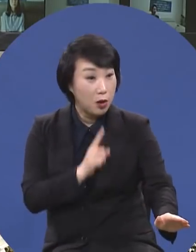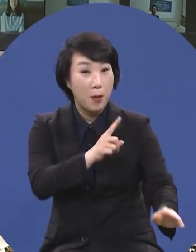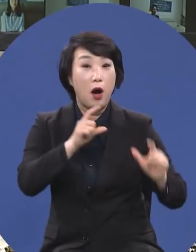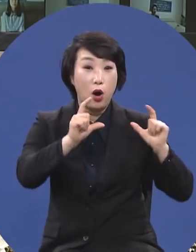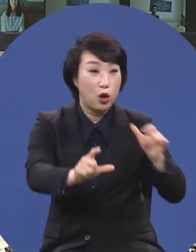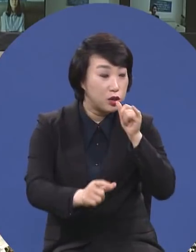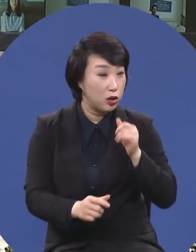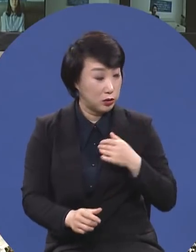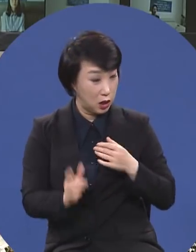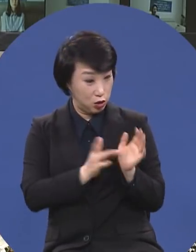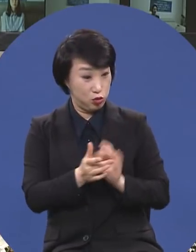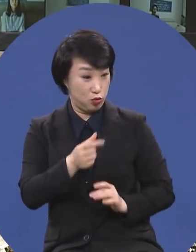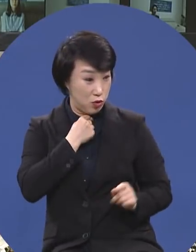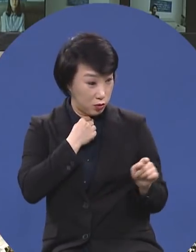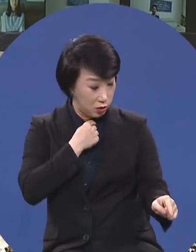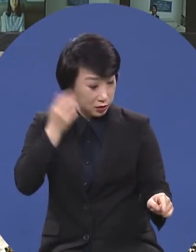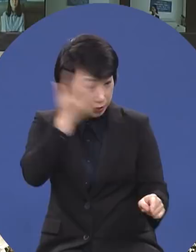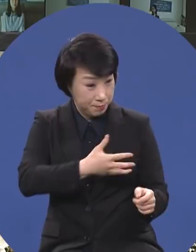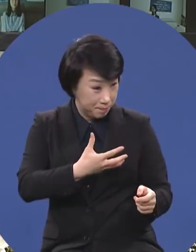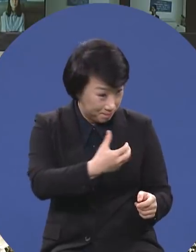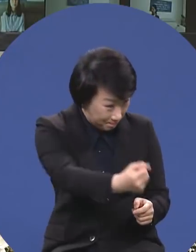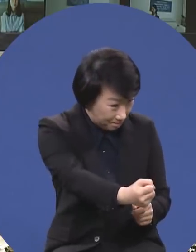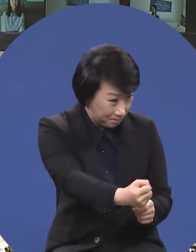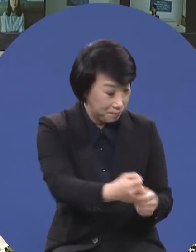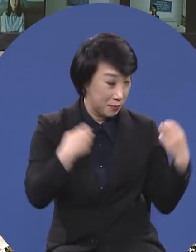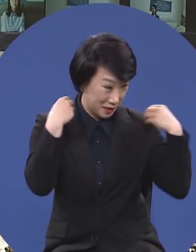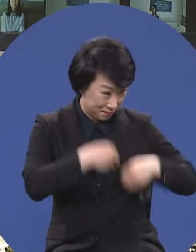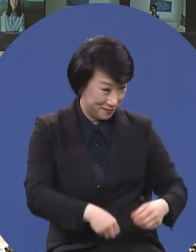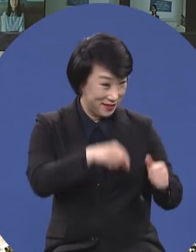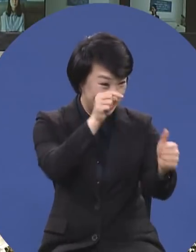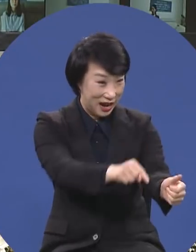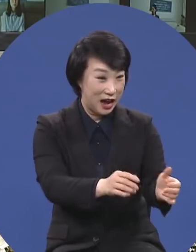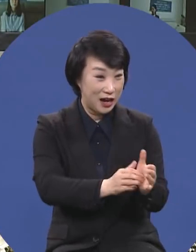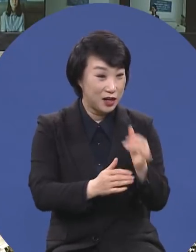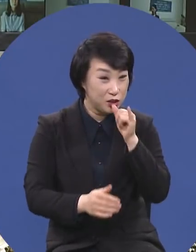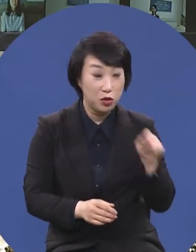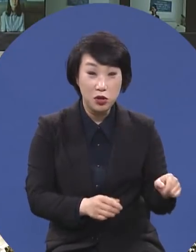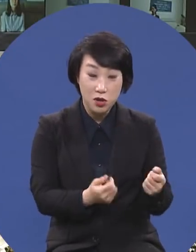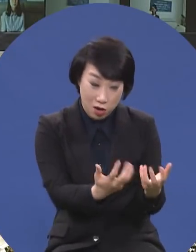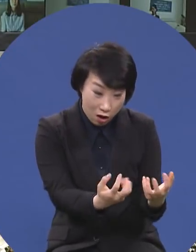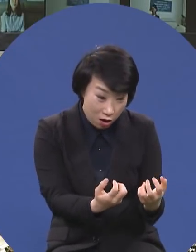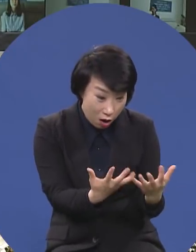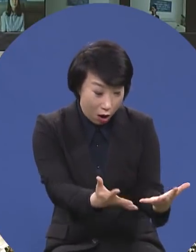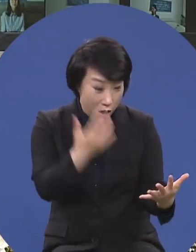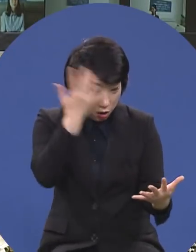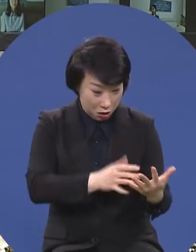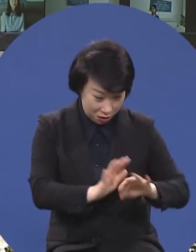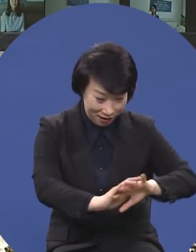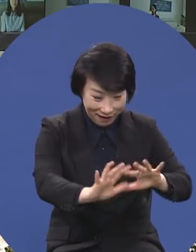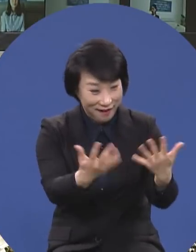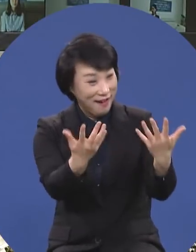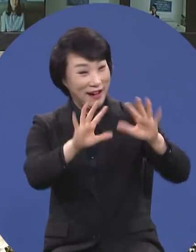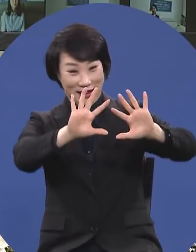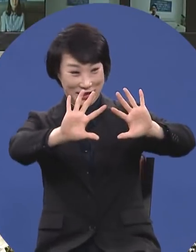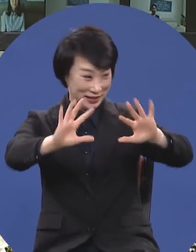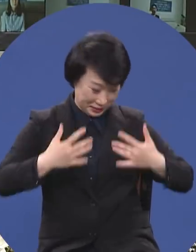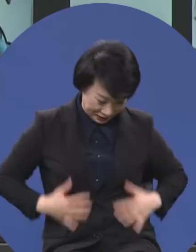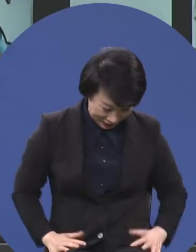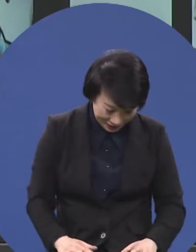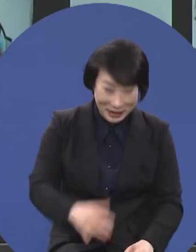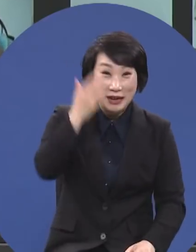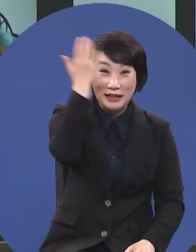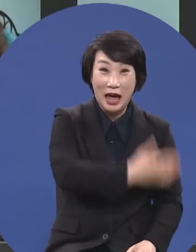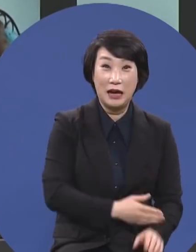가라사대 내가 원하오니 깨끗함을 입으라 하는데 즉시 깨끗하게 해주더라. 자, 예수님이